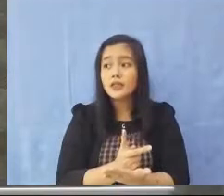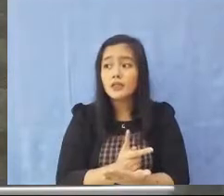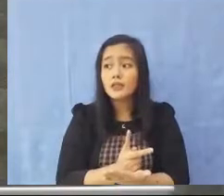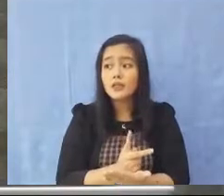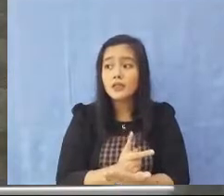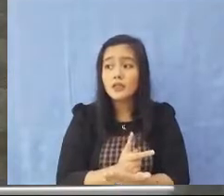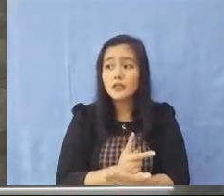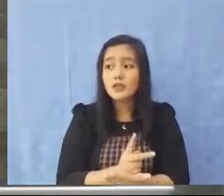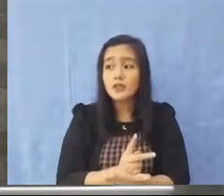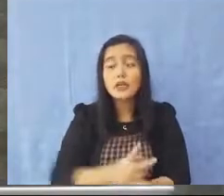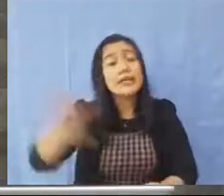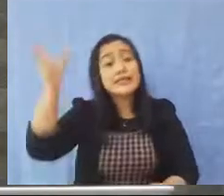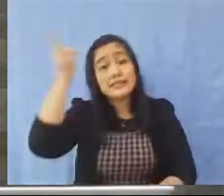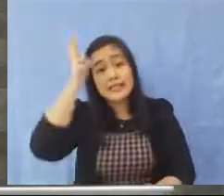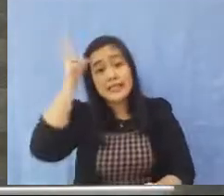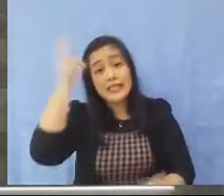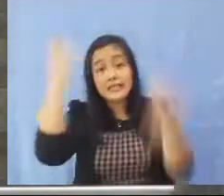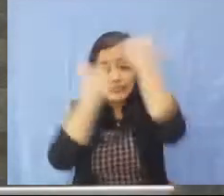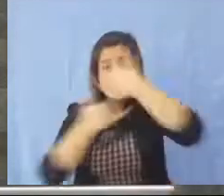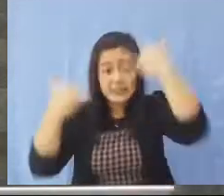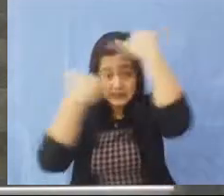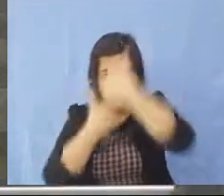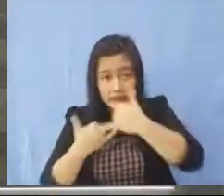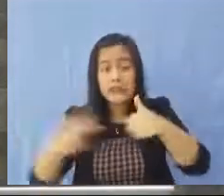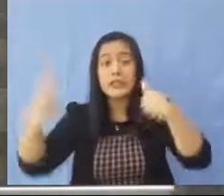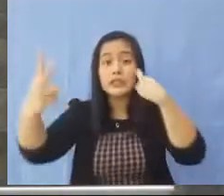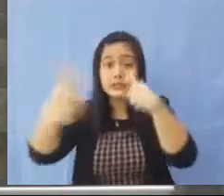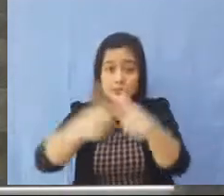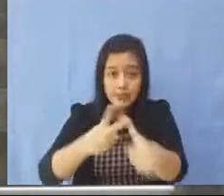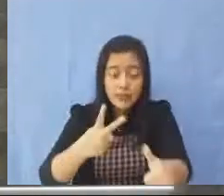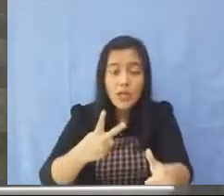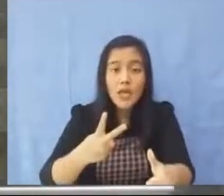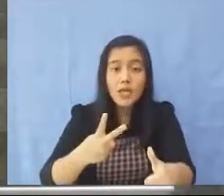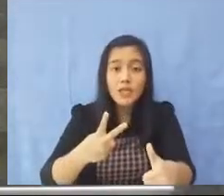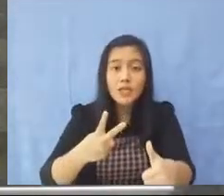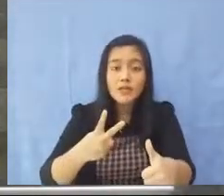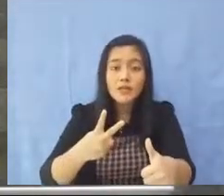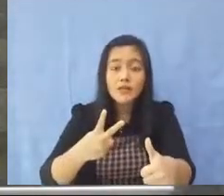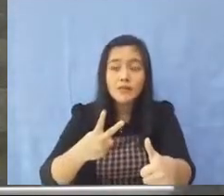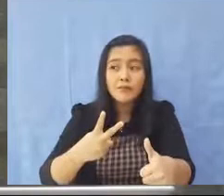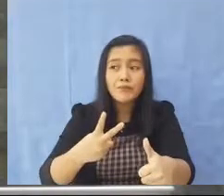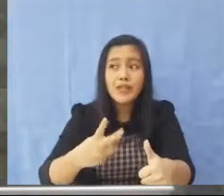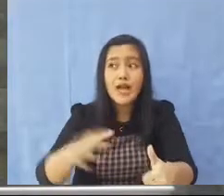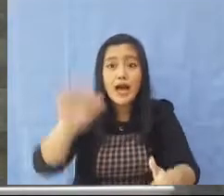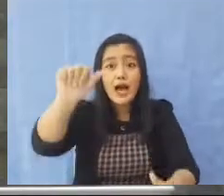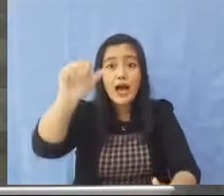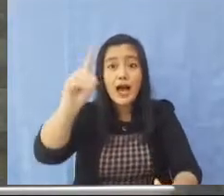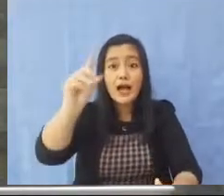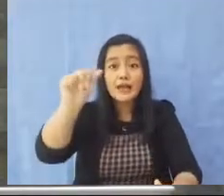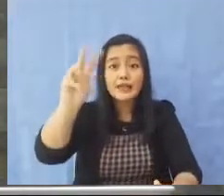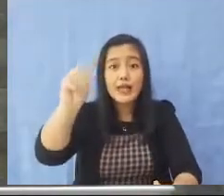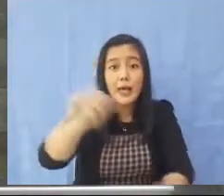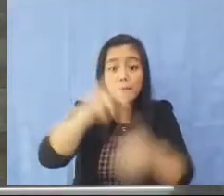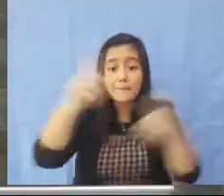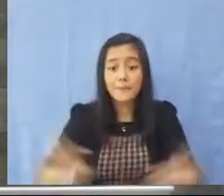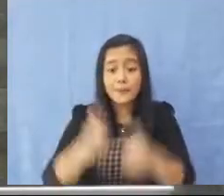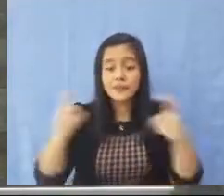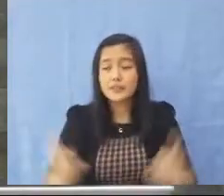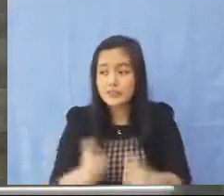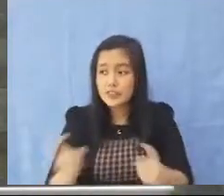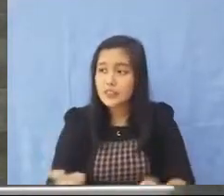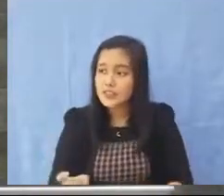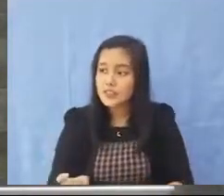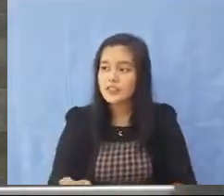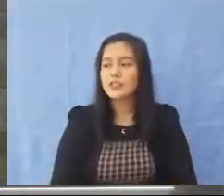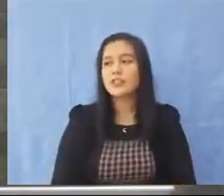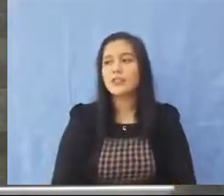theology, pinag-aaralan po namin sa Bible school yan, the doctrine of Satan. You see? Pinag-aaralan po ang